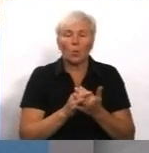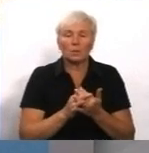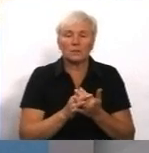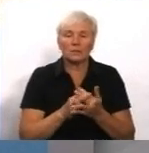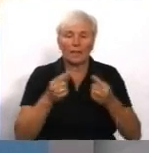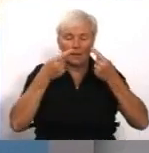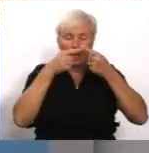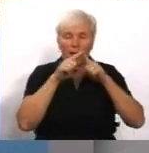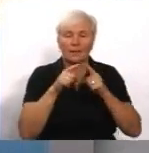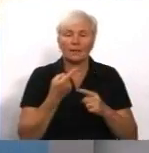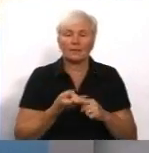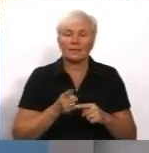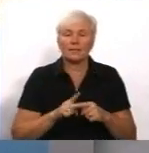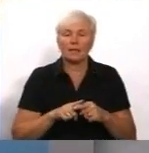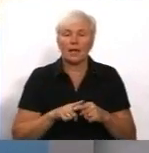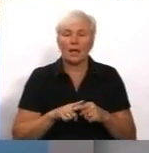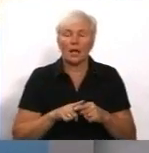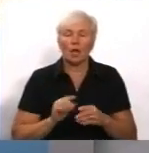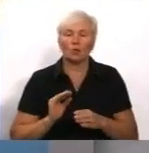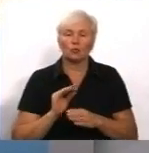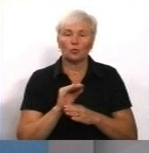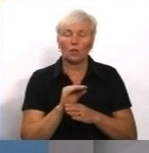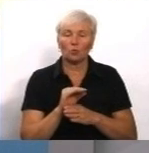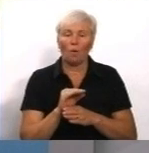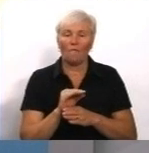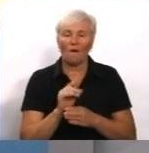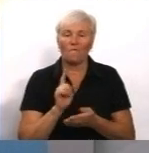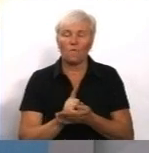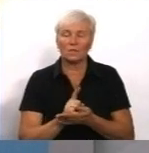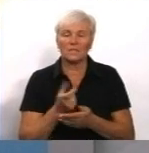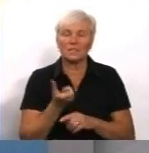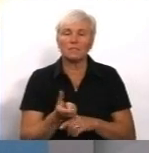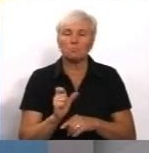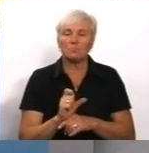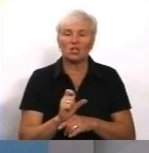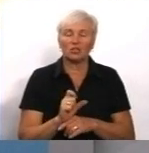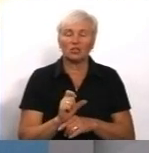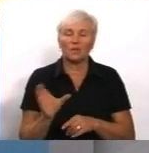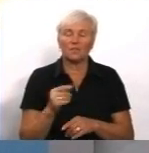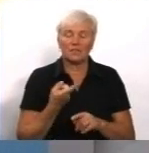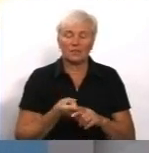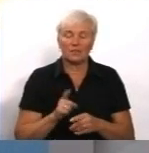сільгосптехніки – це додаткова функція. Тим більше, всі ці функції